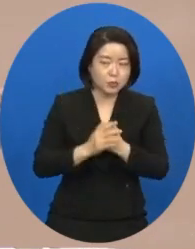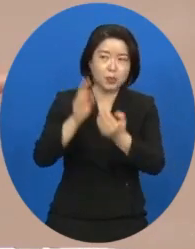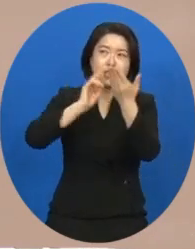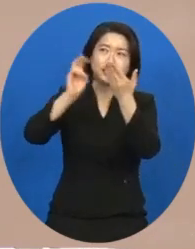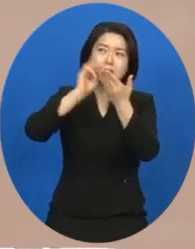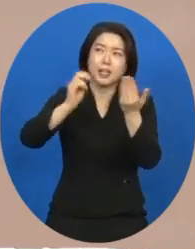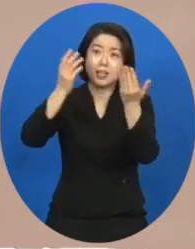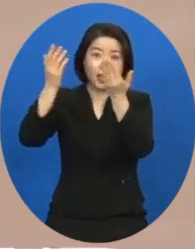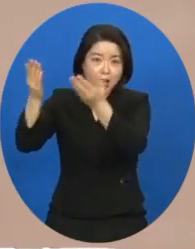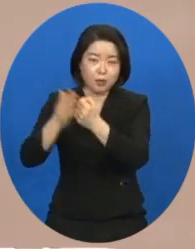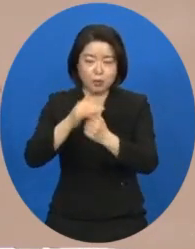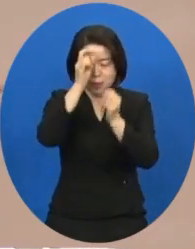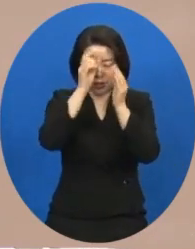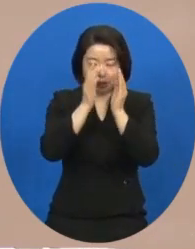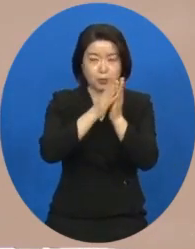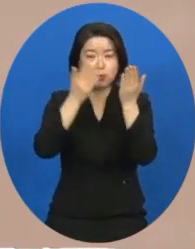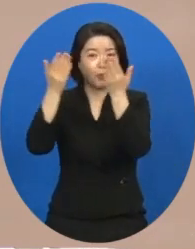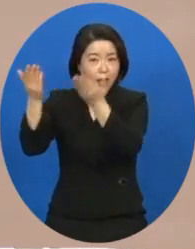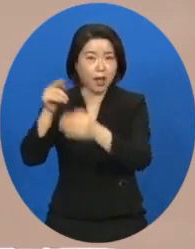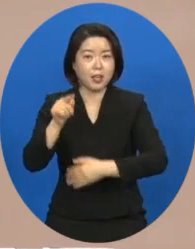하고 기도하는 것이